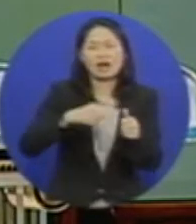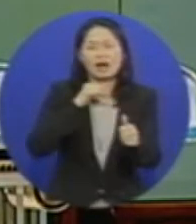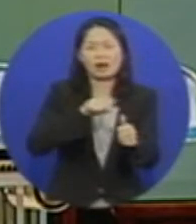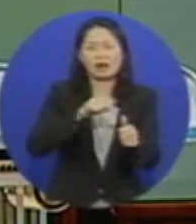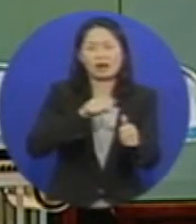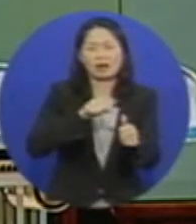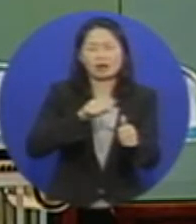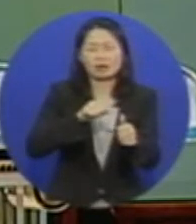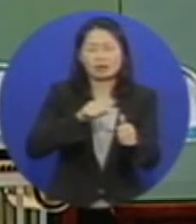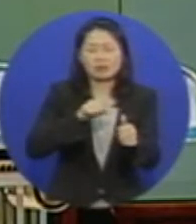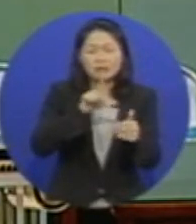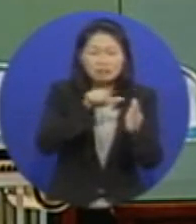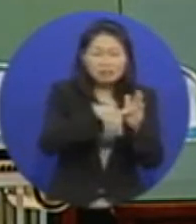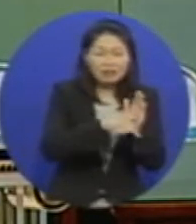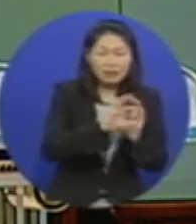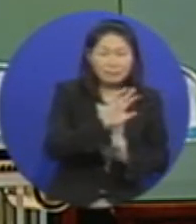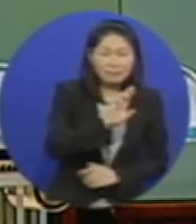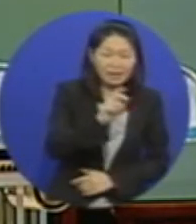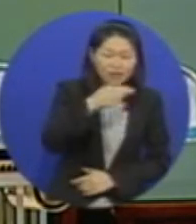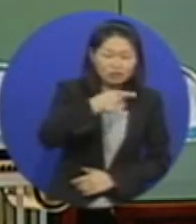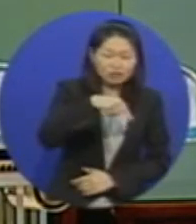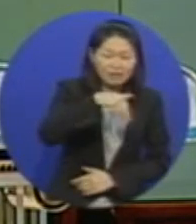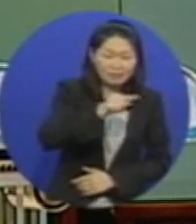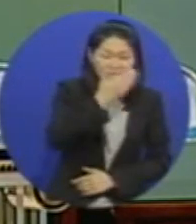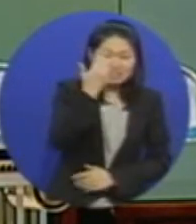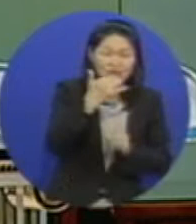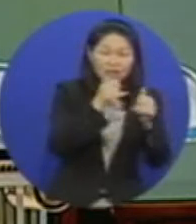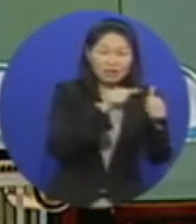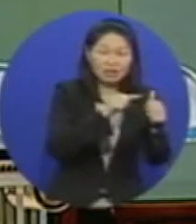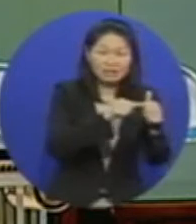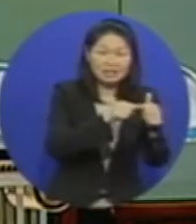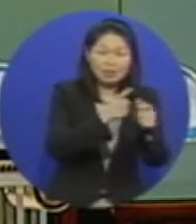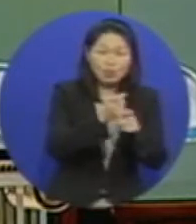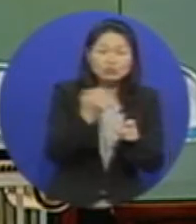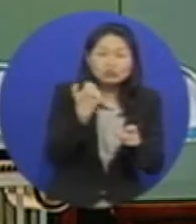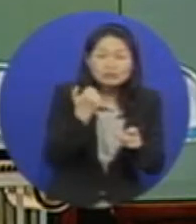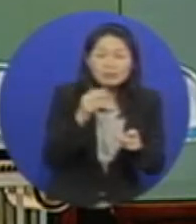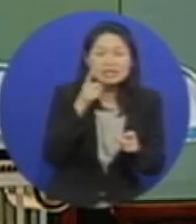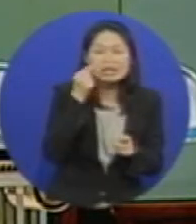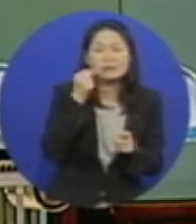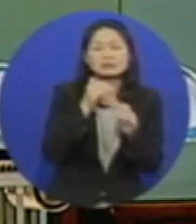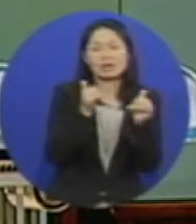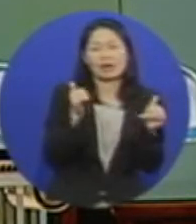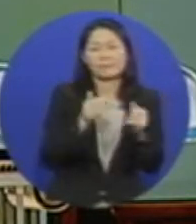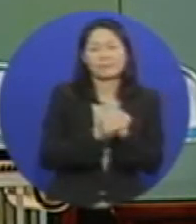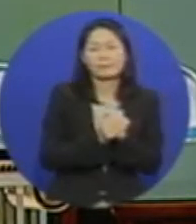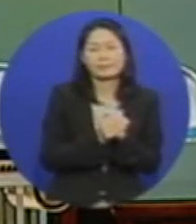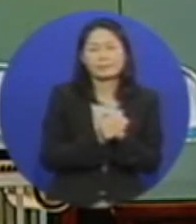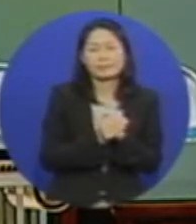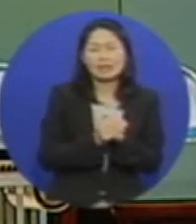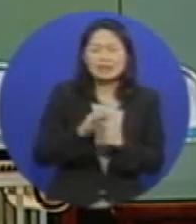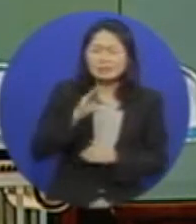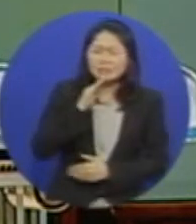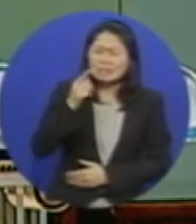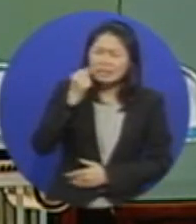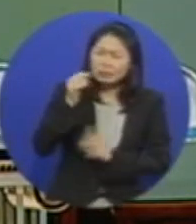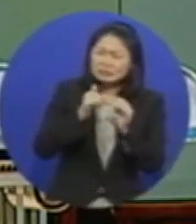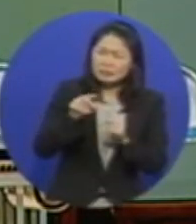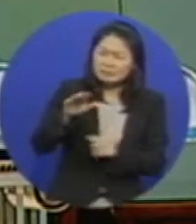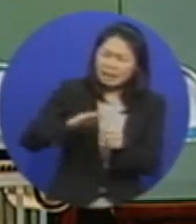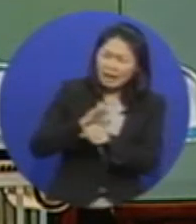매트 카프 에게 원수를 일본 사람이었습니다 토모 지 원수를 사랑하라 일본 사람을 사랑하라 말도